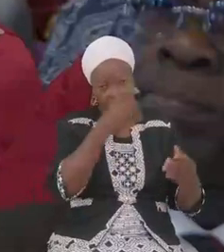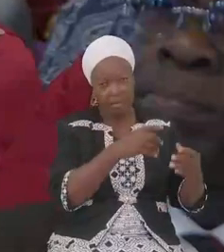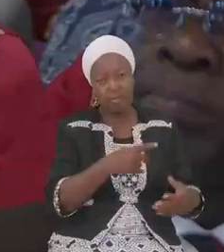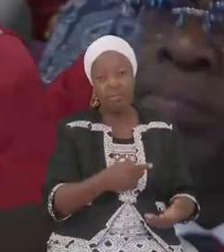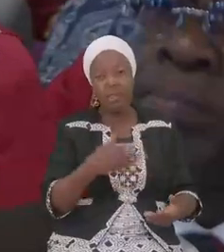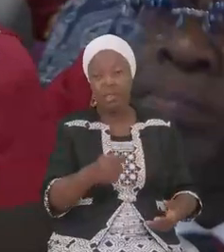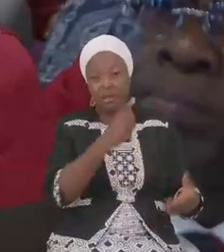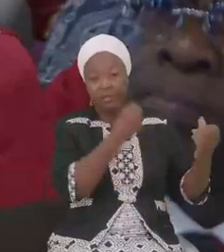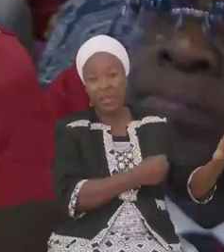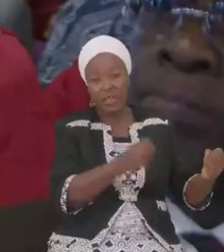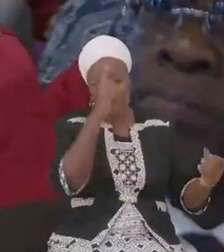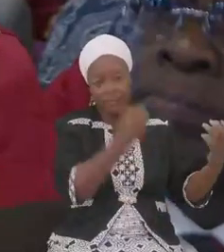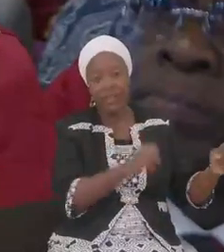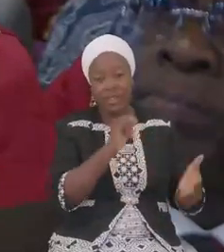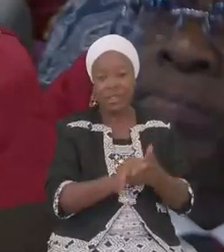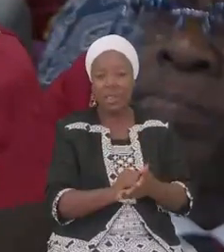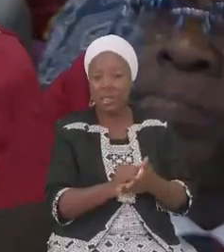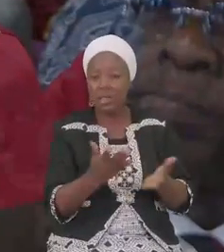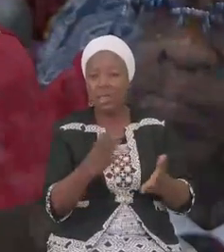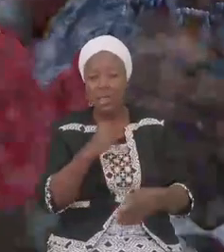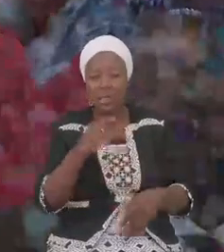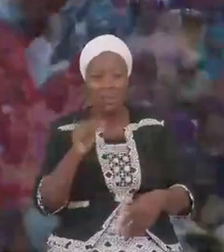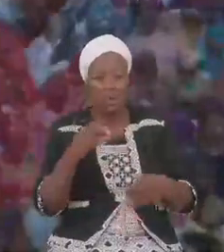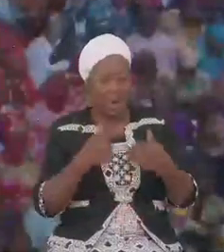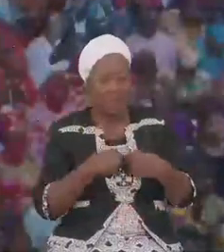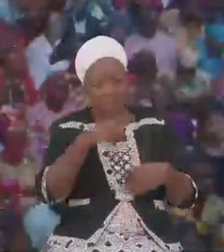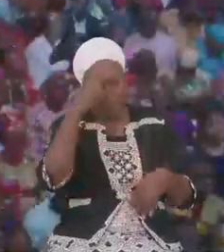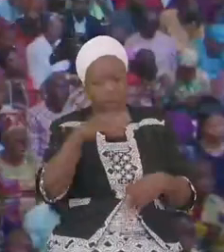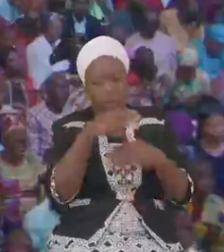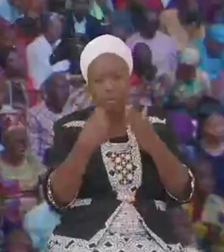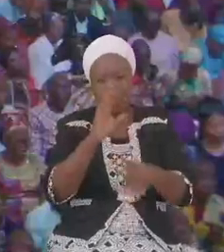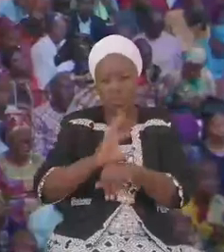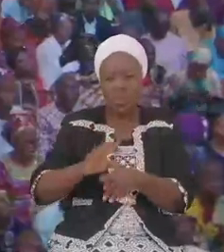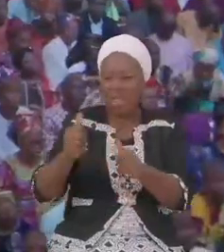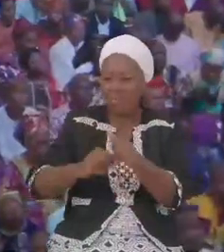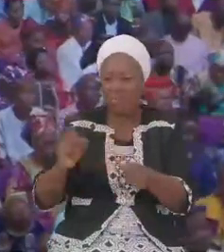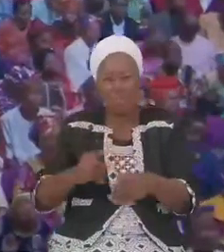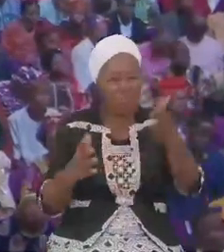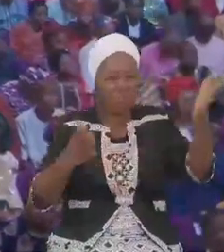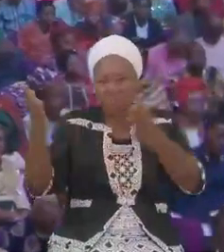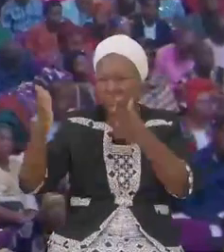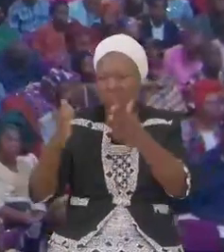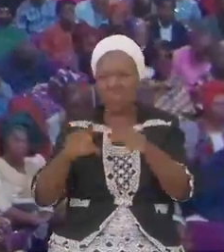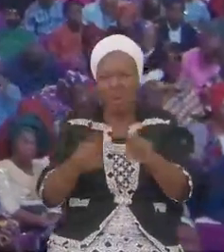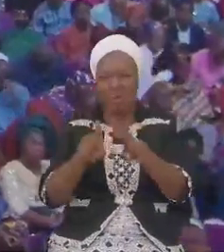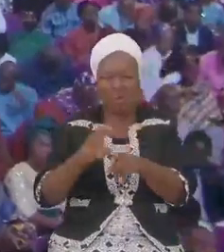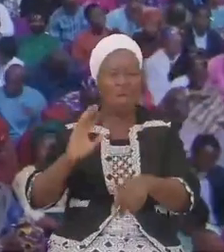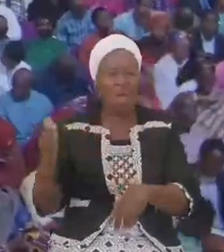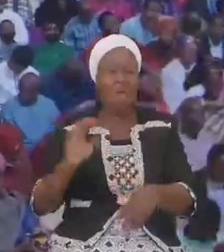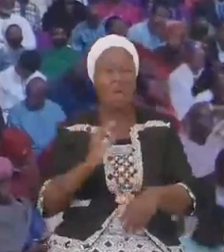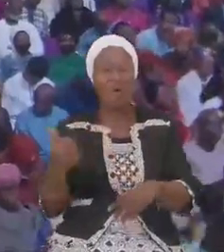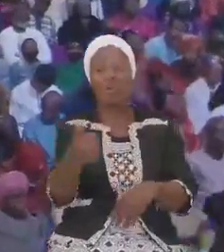foi qu'elles doivent avoir, parce que toutes les églises partout, et inclusivement notre